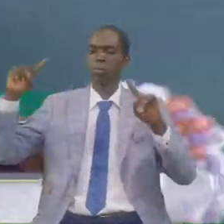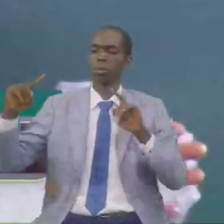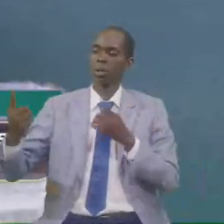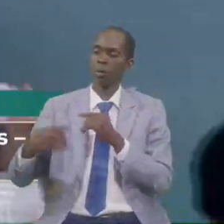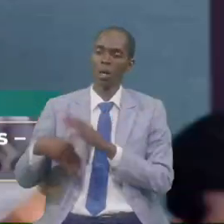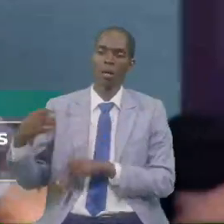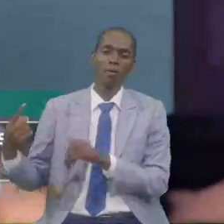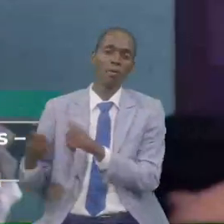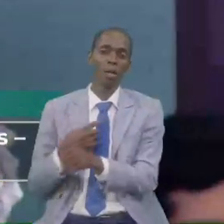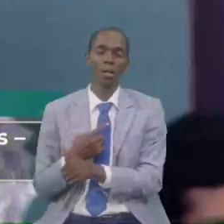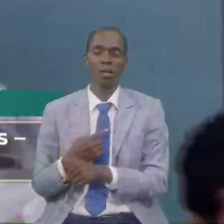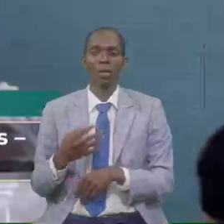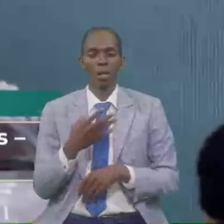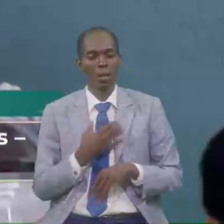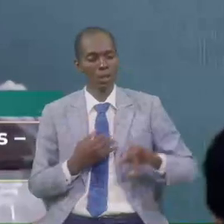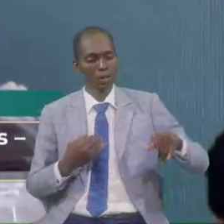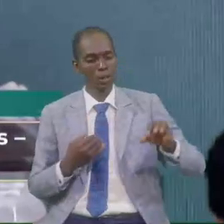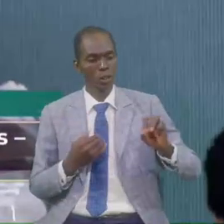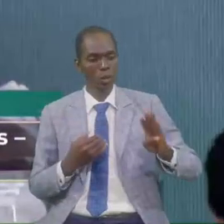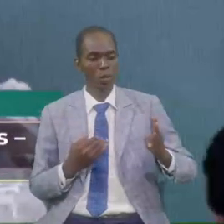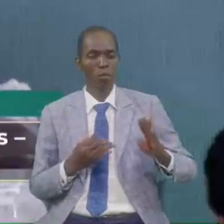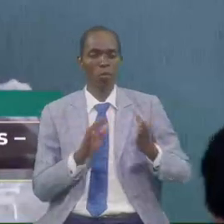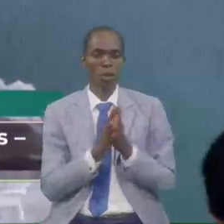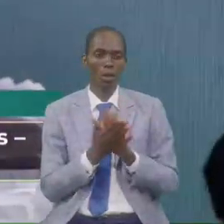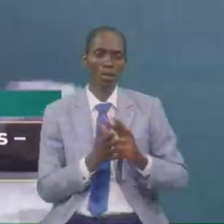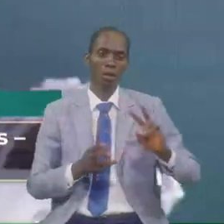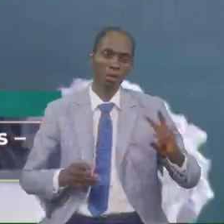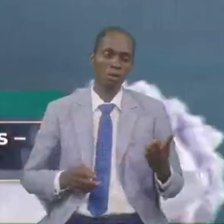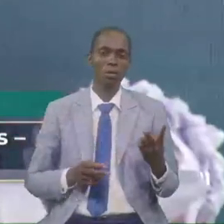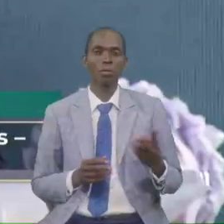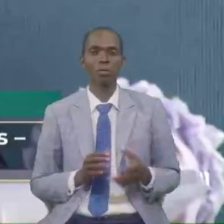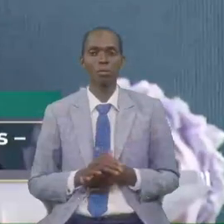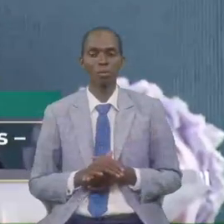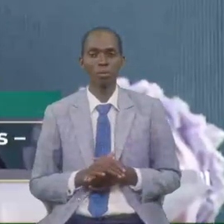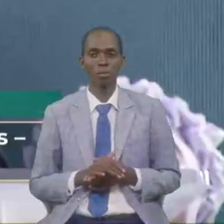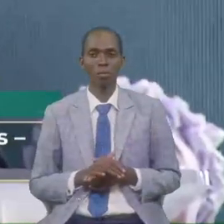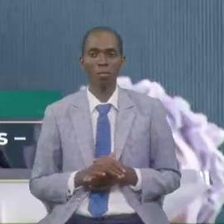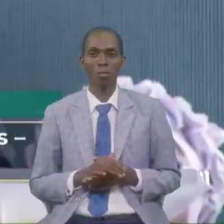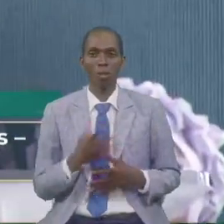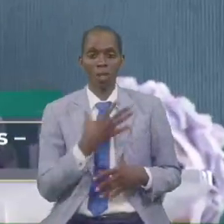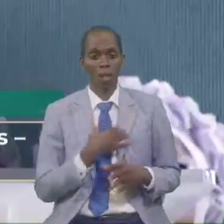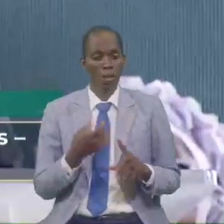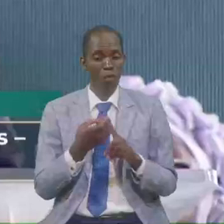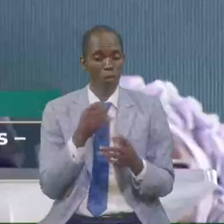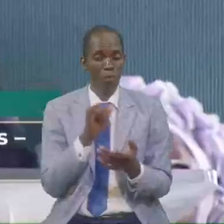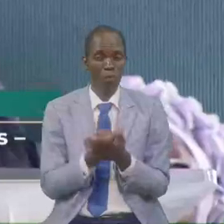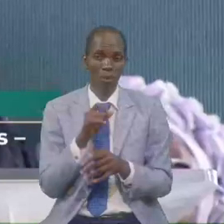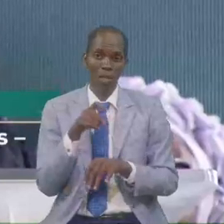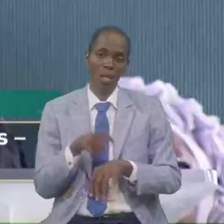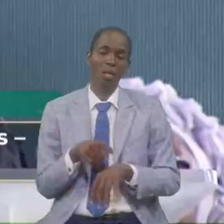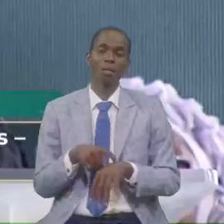Finalement, Esaü est sorti le premier. Et Jacob est sorti en deuxième position. Et depuis ce